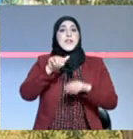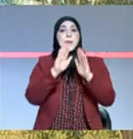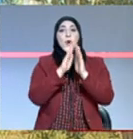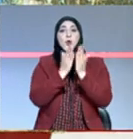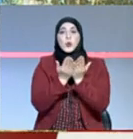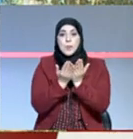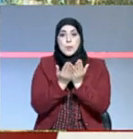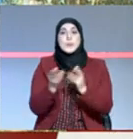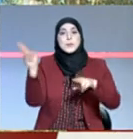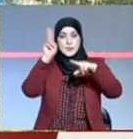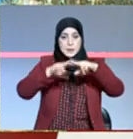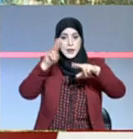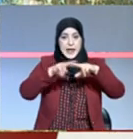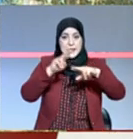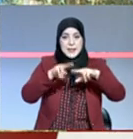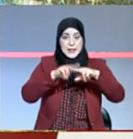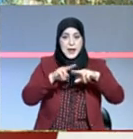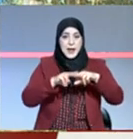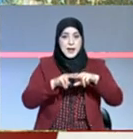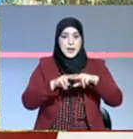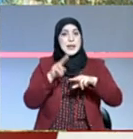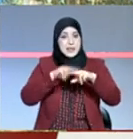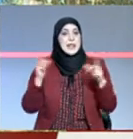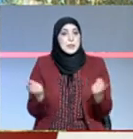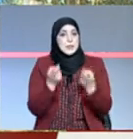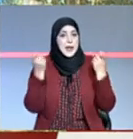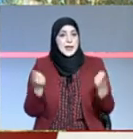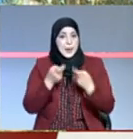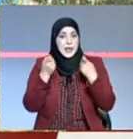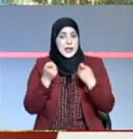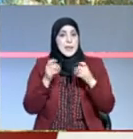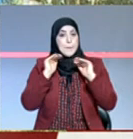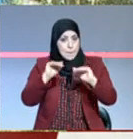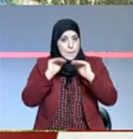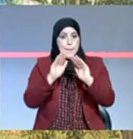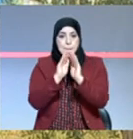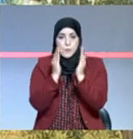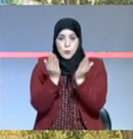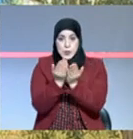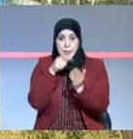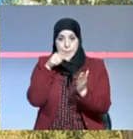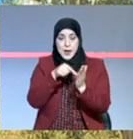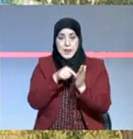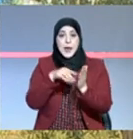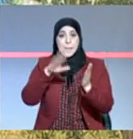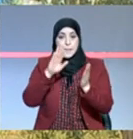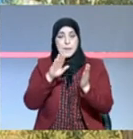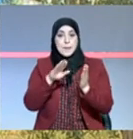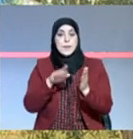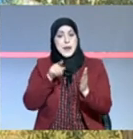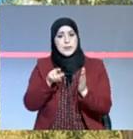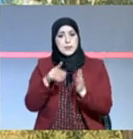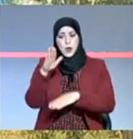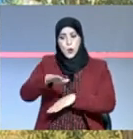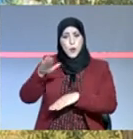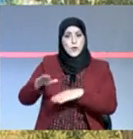باصلاح ما ورد من تمارين في الكتب المدرسيه وهذا قد يجعل التلميذ